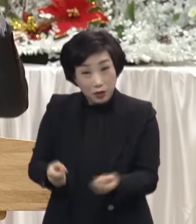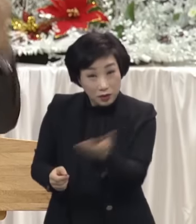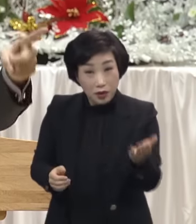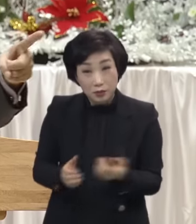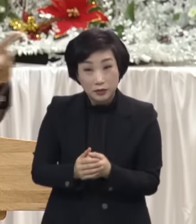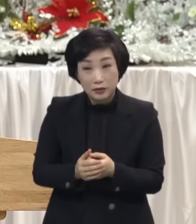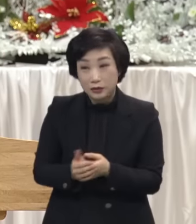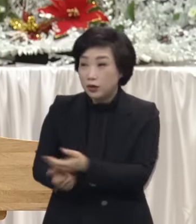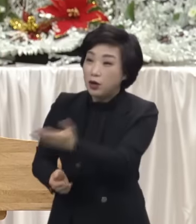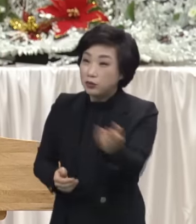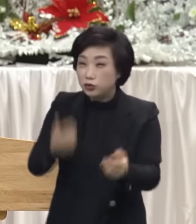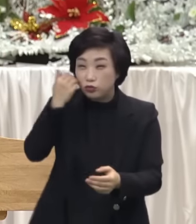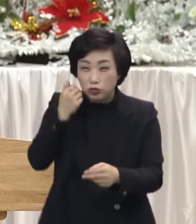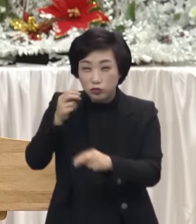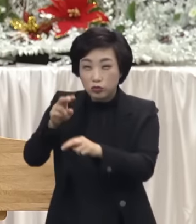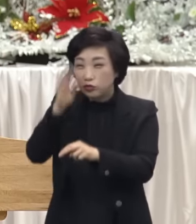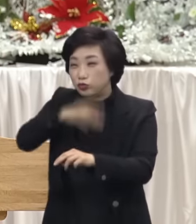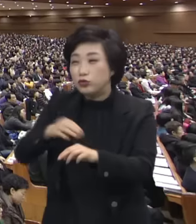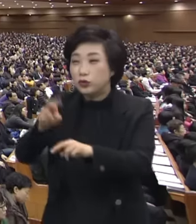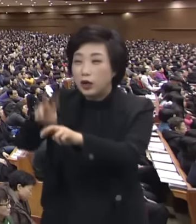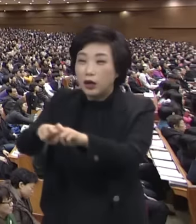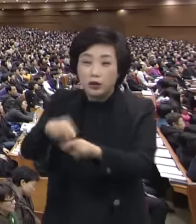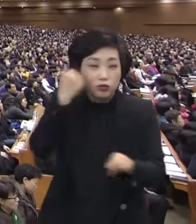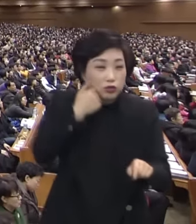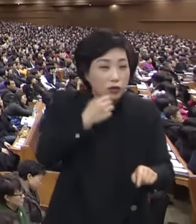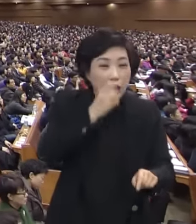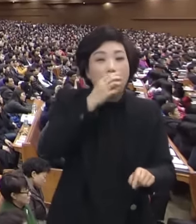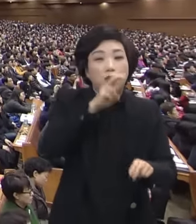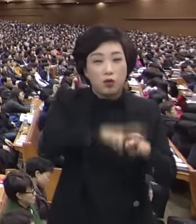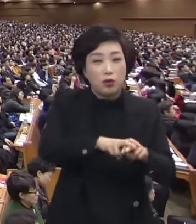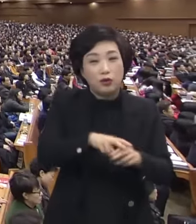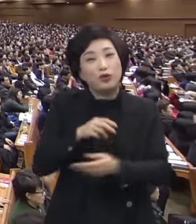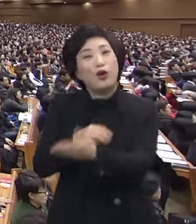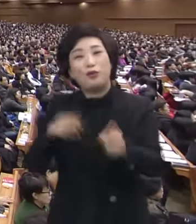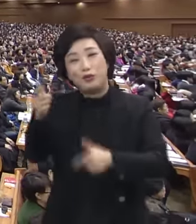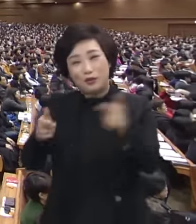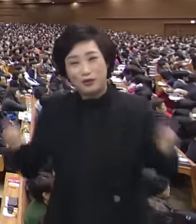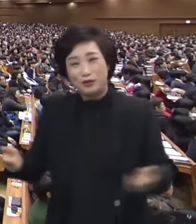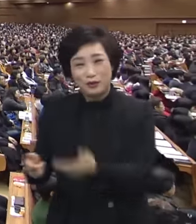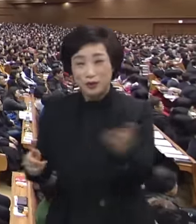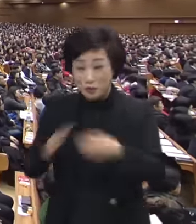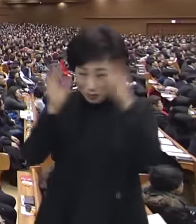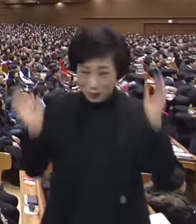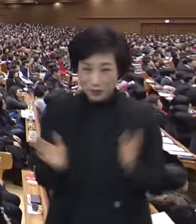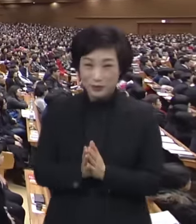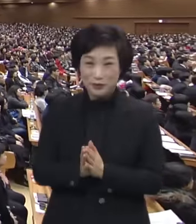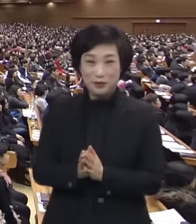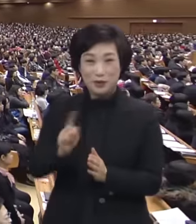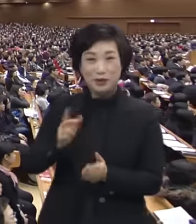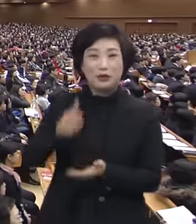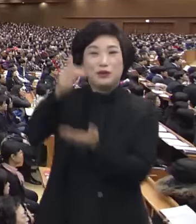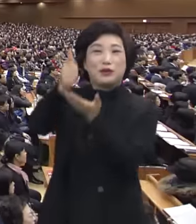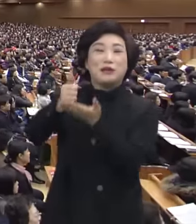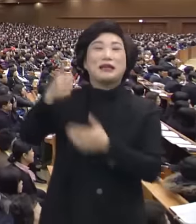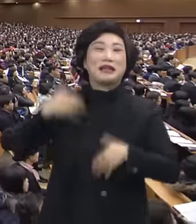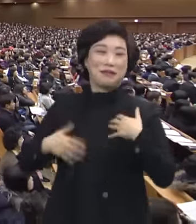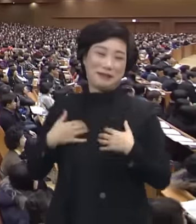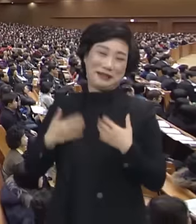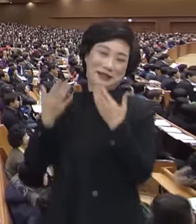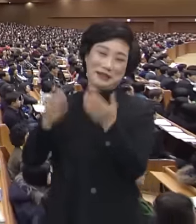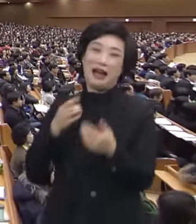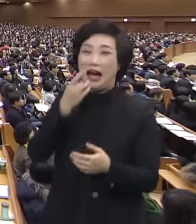쭉정이가 안 젖는 사람, 알곡이 안 젖는 사람이 있으니 우린 전부 주인을 기쁘시게